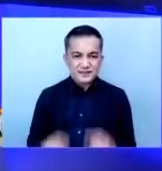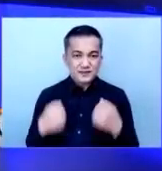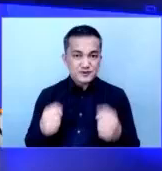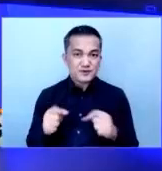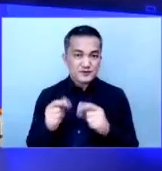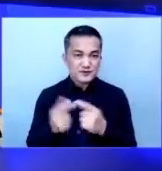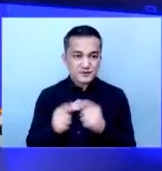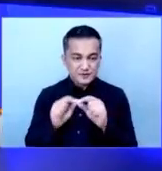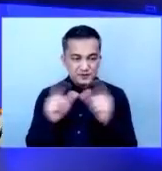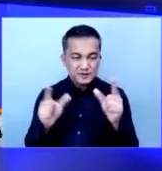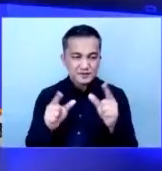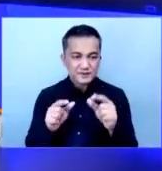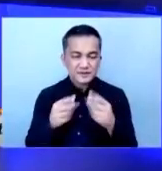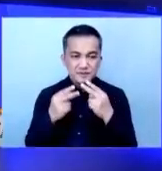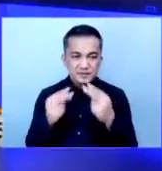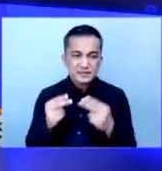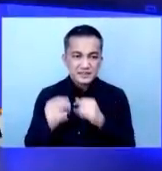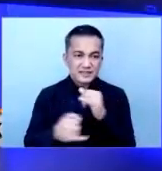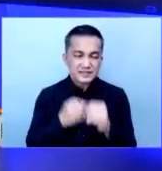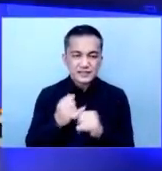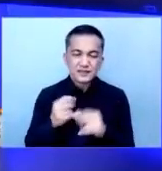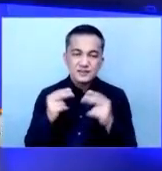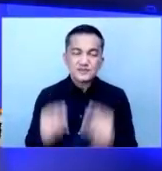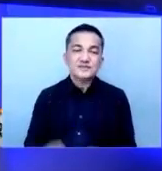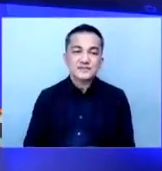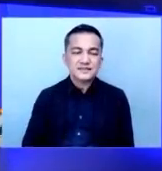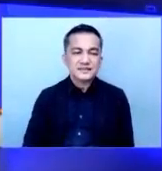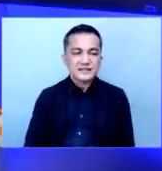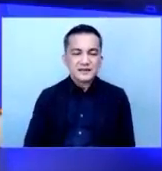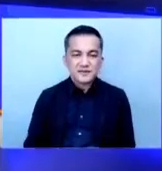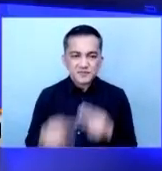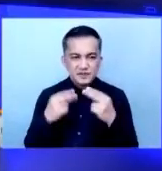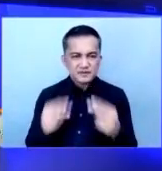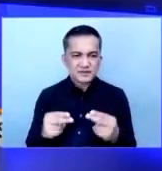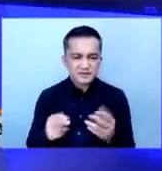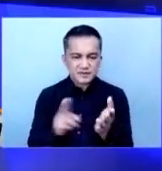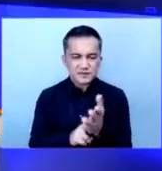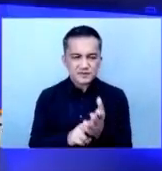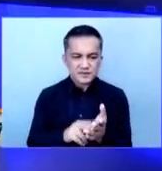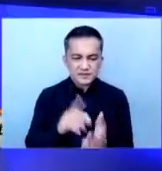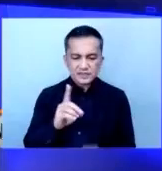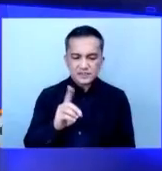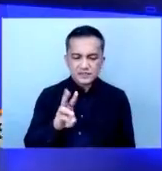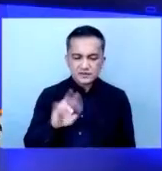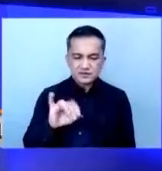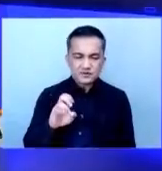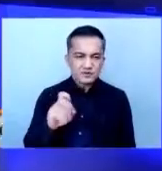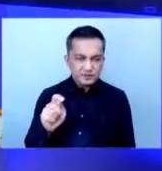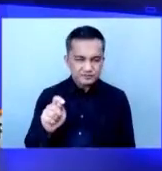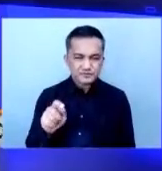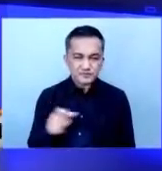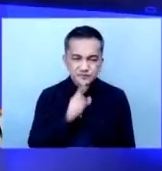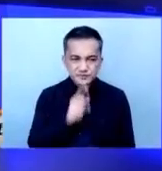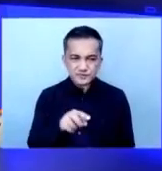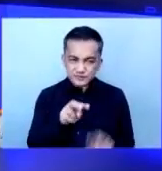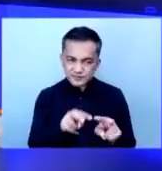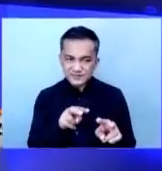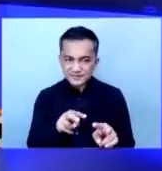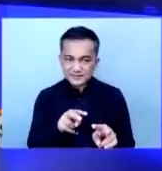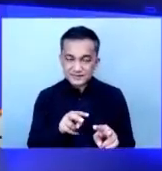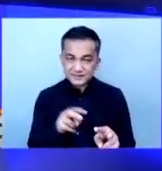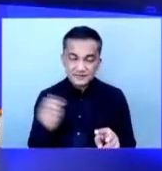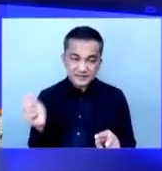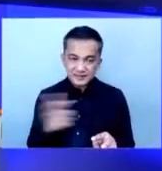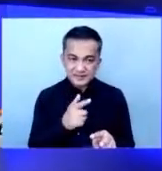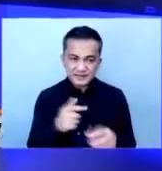media outlets pinabalita ang pagpirma ni Dwight Howard. Siguradong tututok tayo sa lahat, sa tayong lahat sa tournament later this month. Huwag kayong